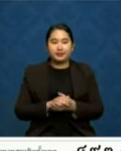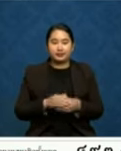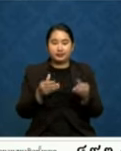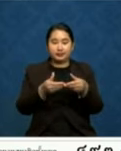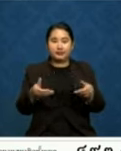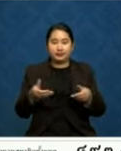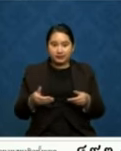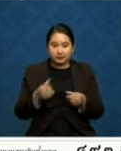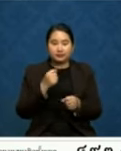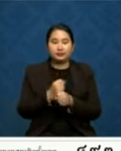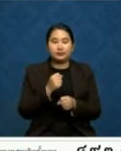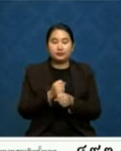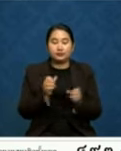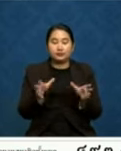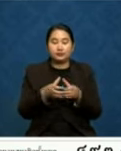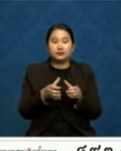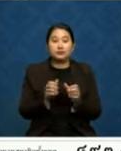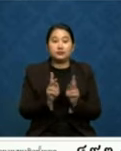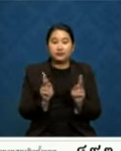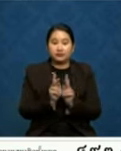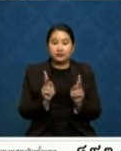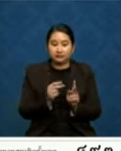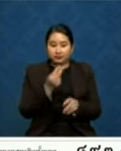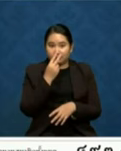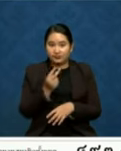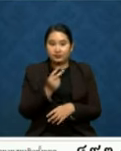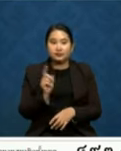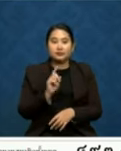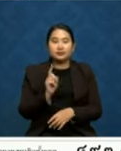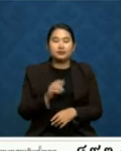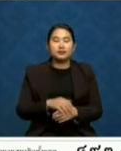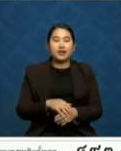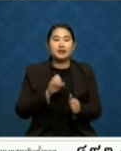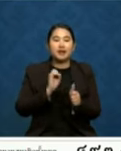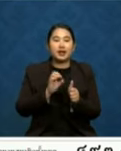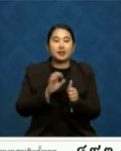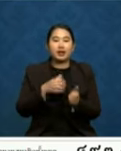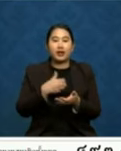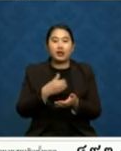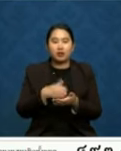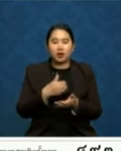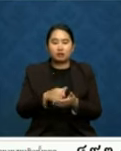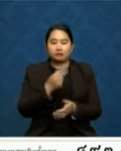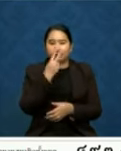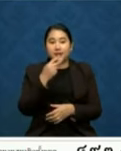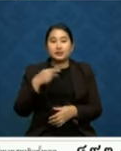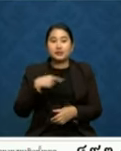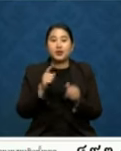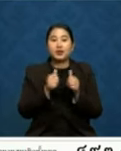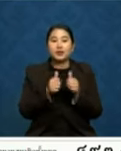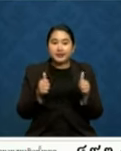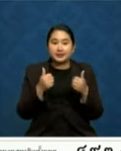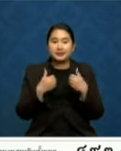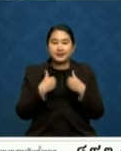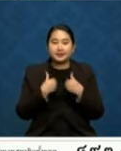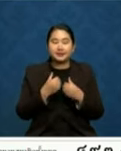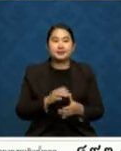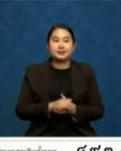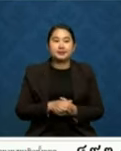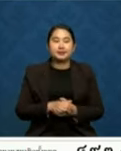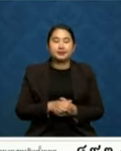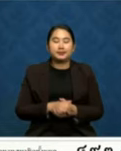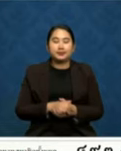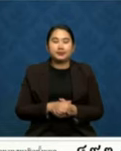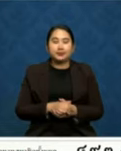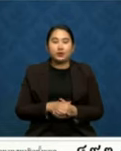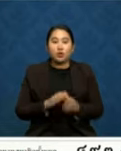านฉบับเนี่ยของท่านกรรมาธิการเนี่ยนะครับที่ได้ทำการเสนอมาเนี่ยนะครับผมว่ามีประโยชน์มากหลายอย่างผมอยากให้ทาง